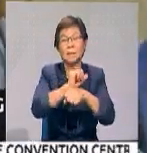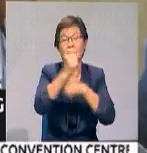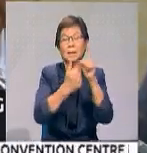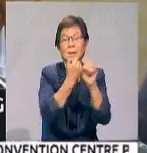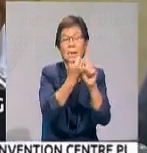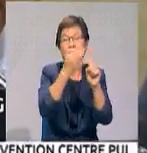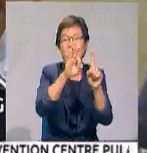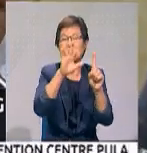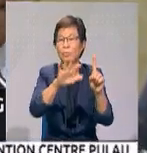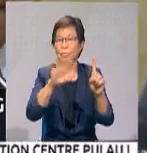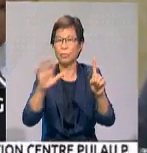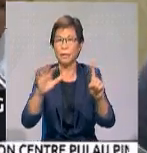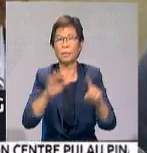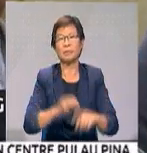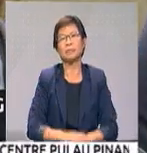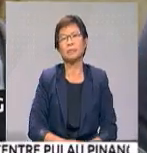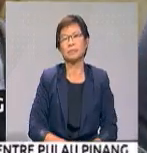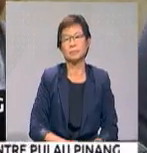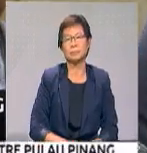1955.